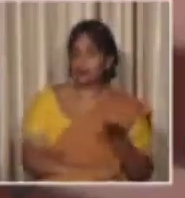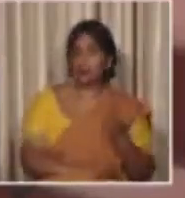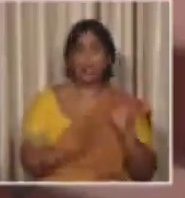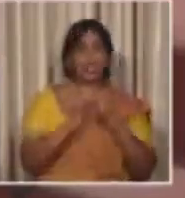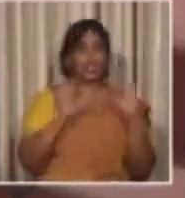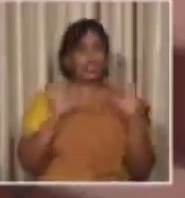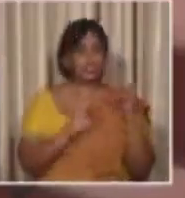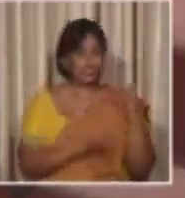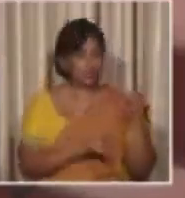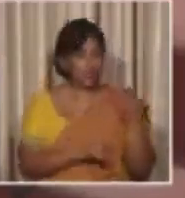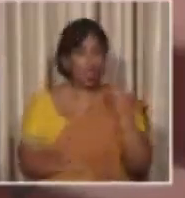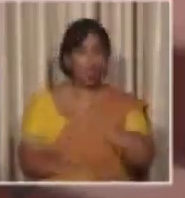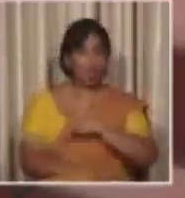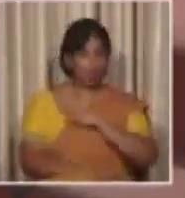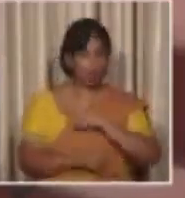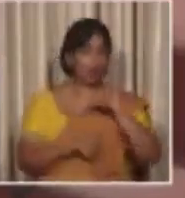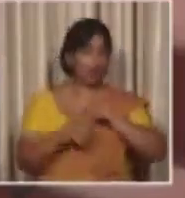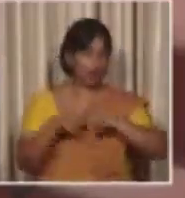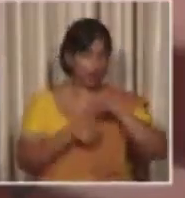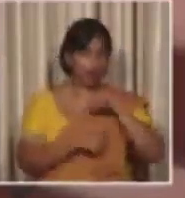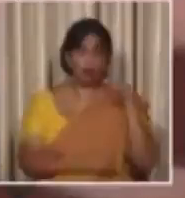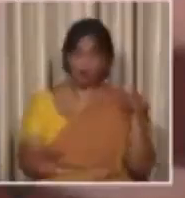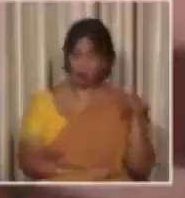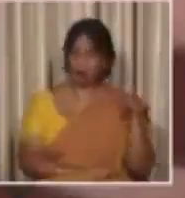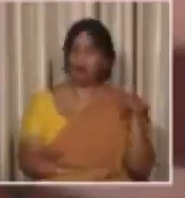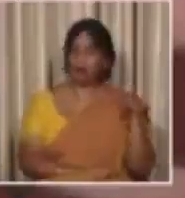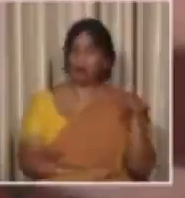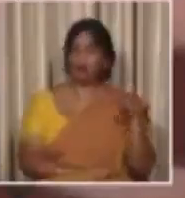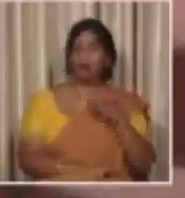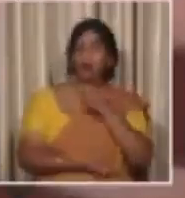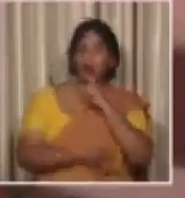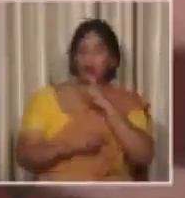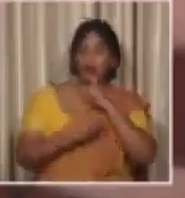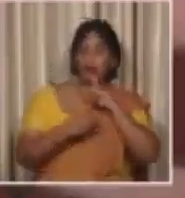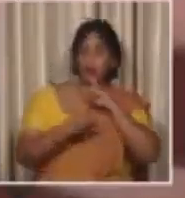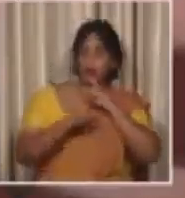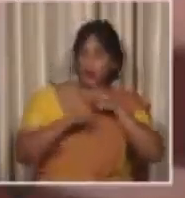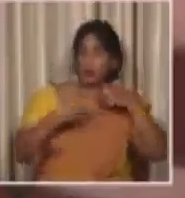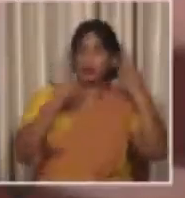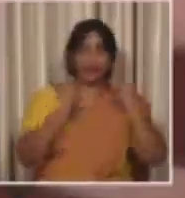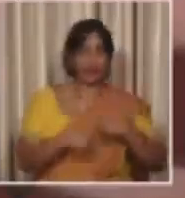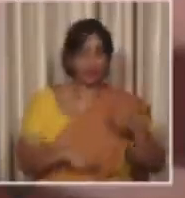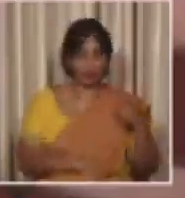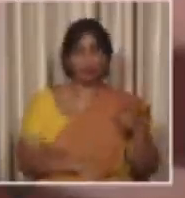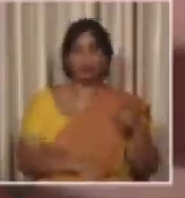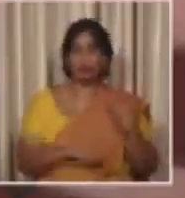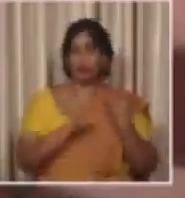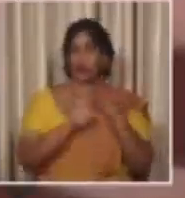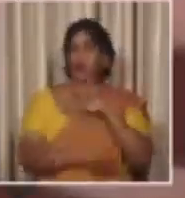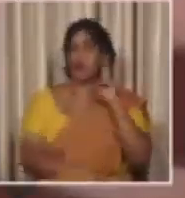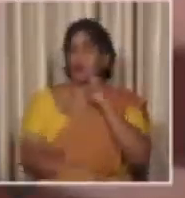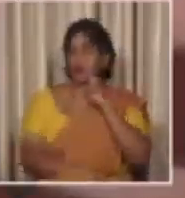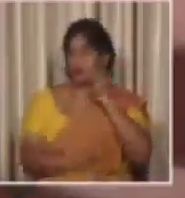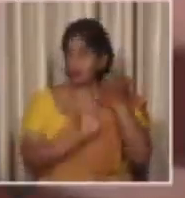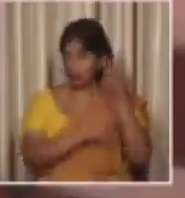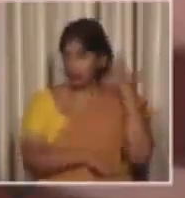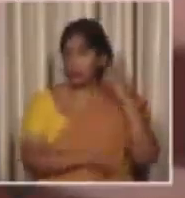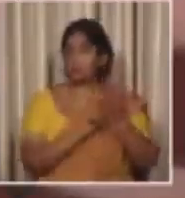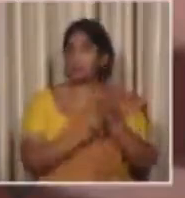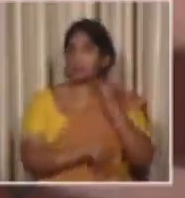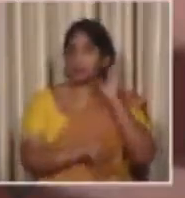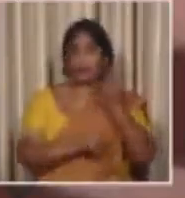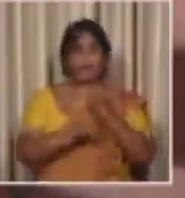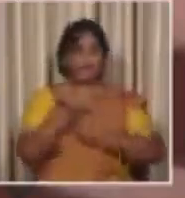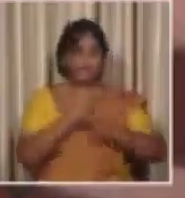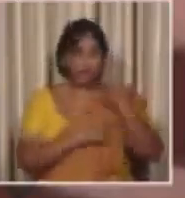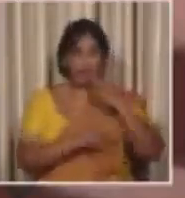රක්ෂණ සංස්ථාව ලාභ ලබන ආයතනයක් අපේ දැනීමේ හැටියට ඒක නඩු කියලා පෙරදිච්ච එකක්. මොකද ඒක කලින් රනිල් මහත්තයා කාලේ ජනාධිපතිතුමා කාලේ